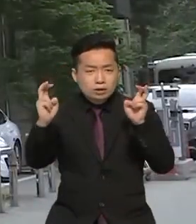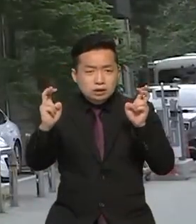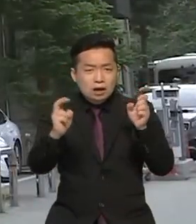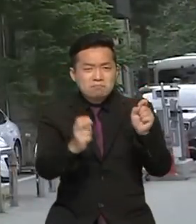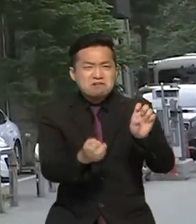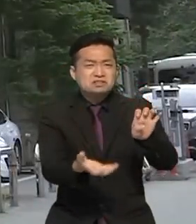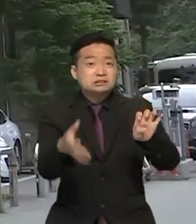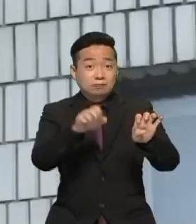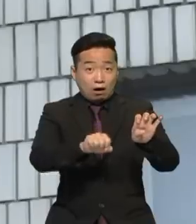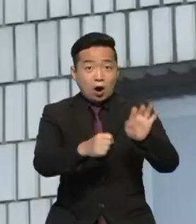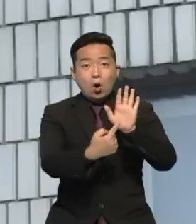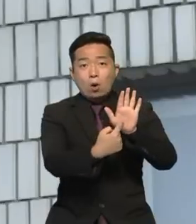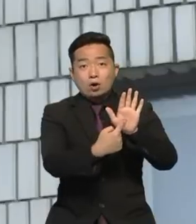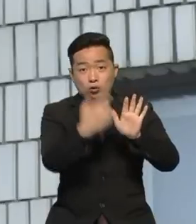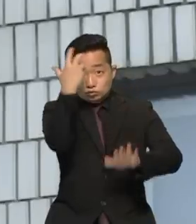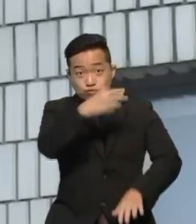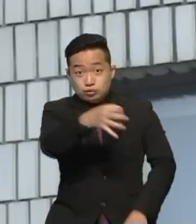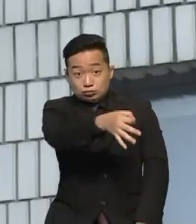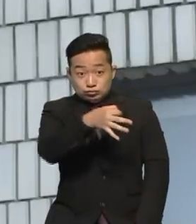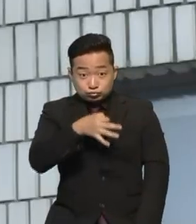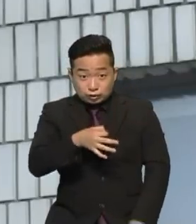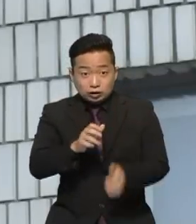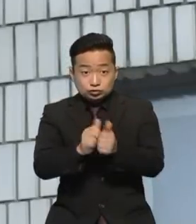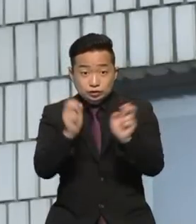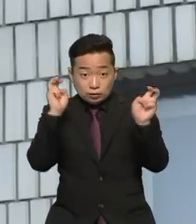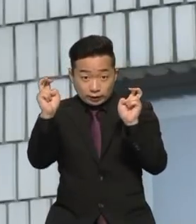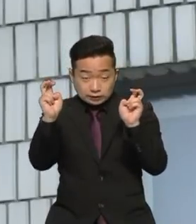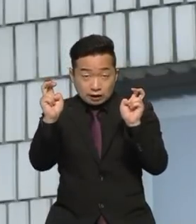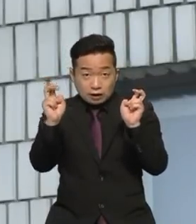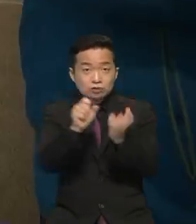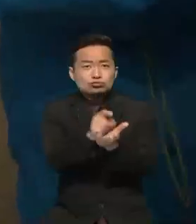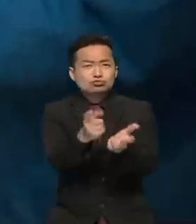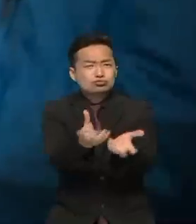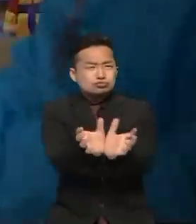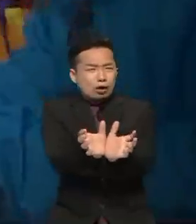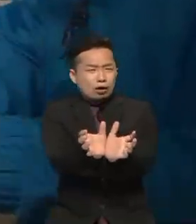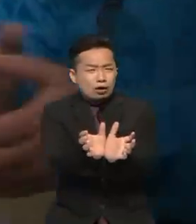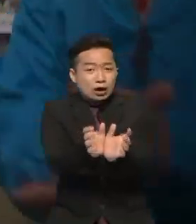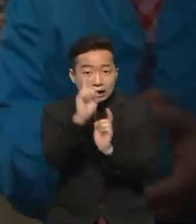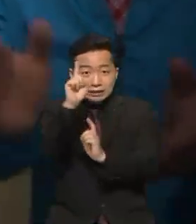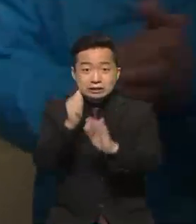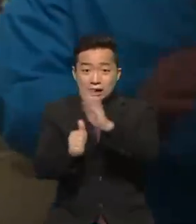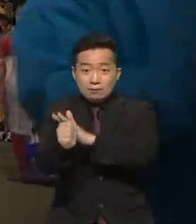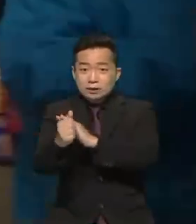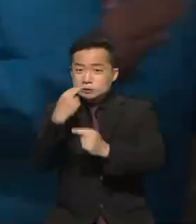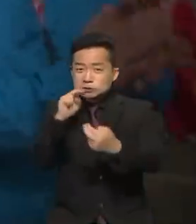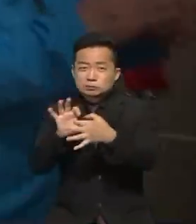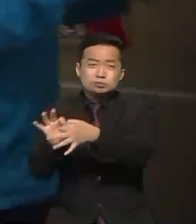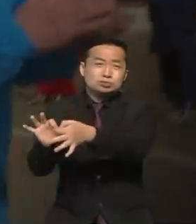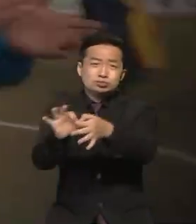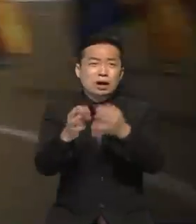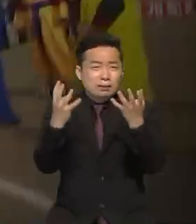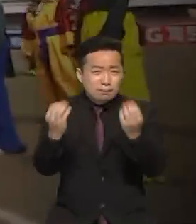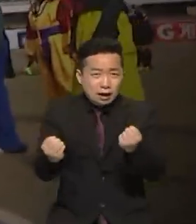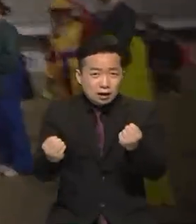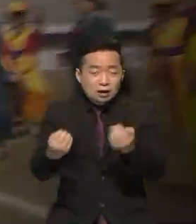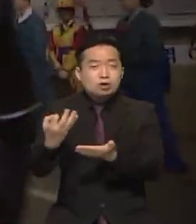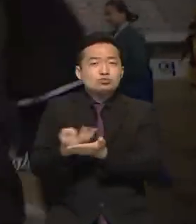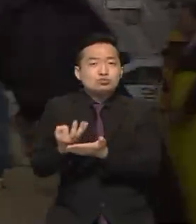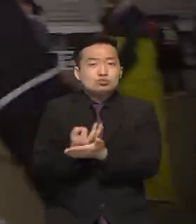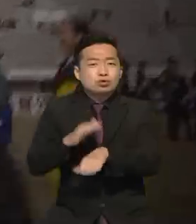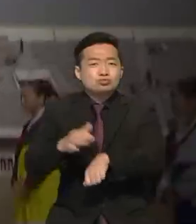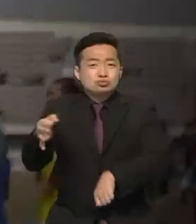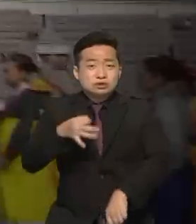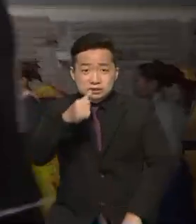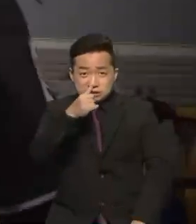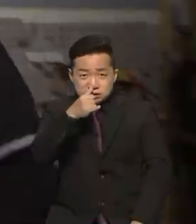수십억 원씩의 광고 후원금을 유치한 주식회사 성남FC에 이 대표 측근들이 대거 포진해 급여와 성과금 등을